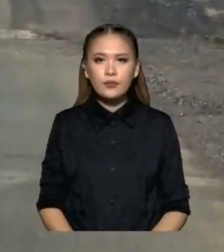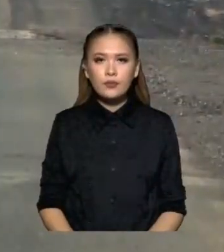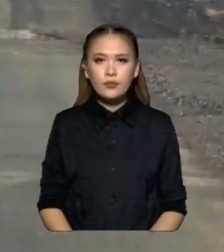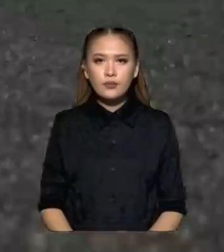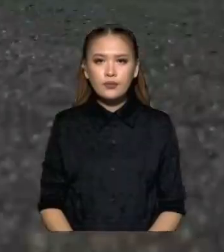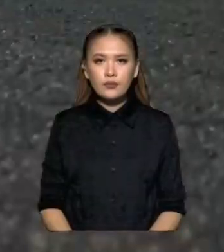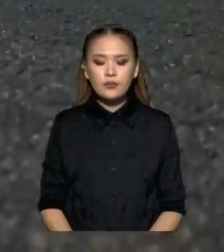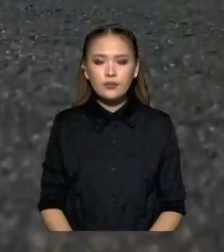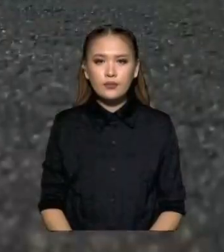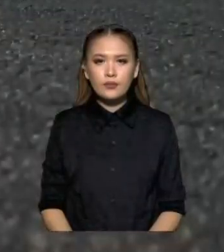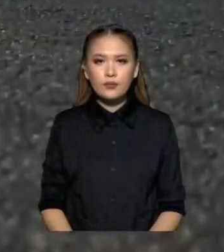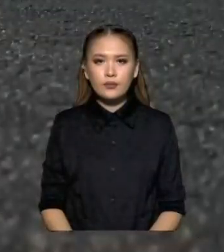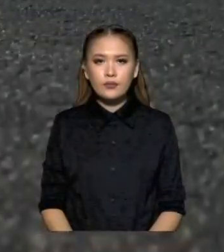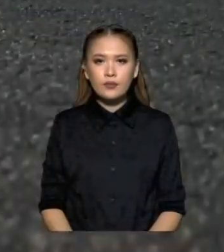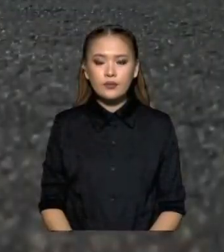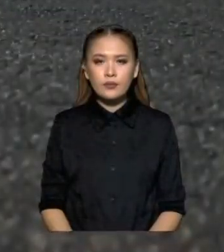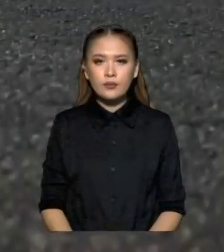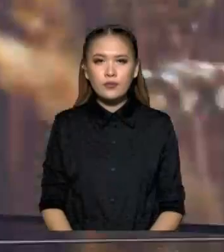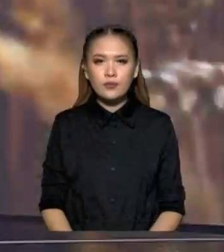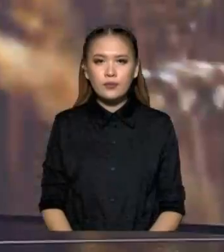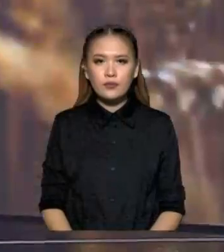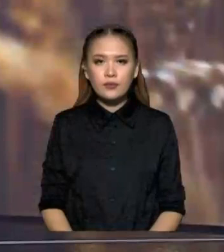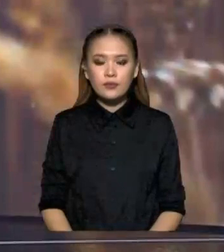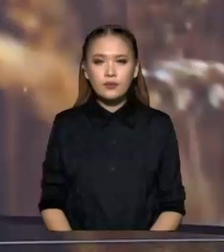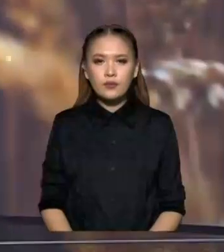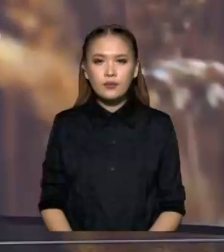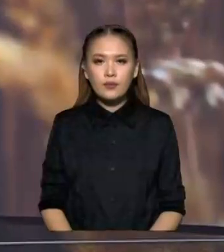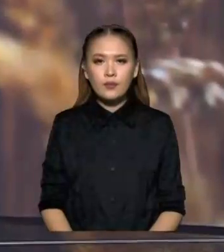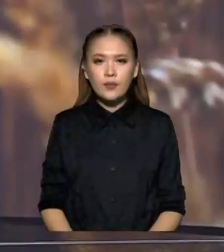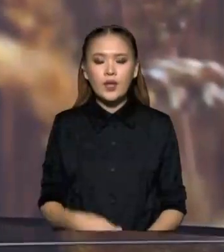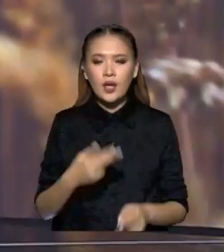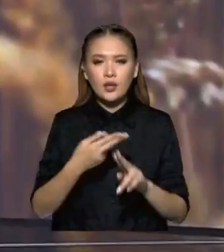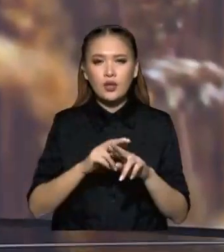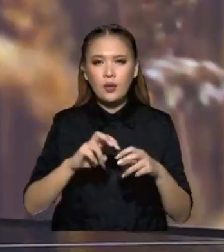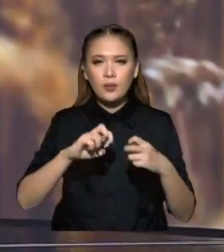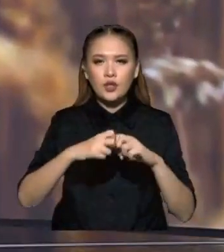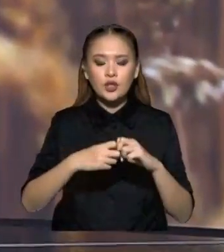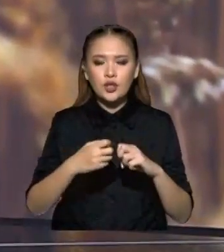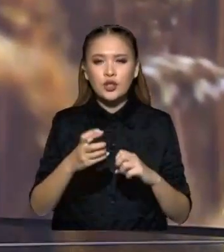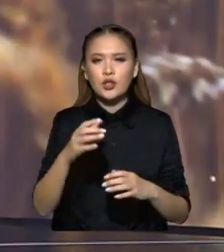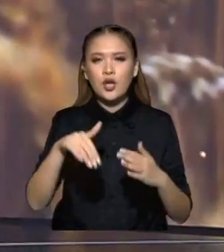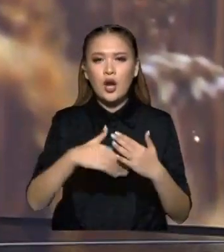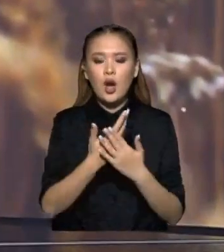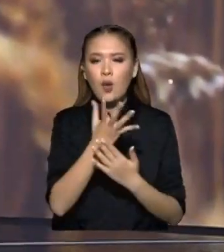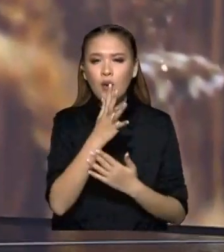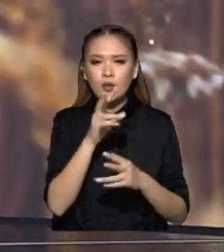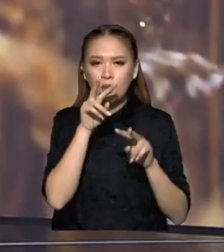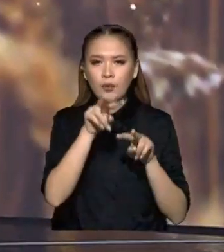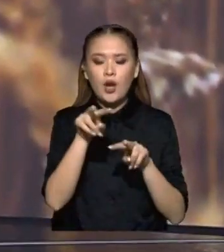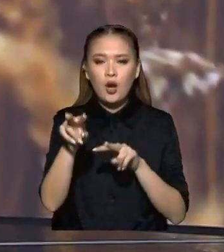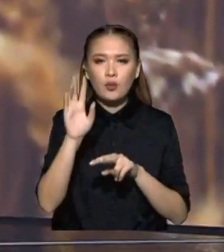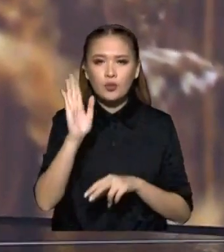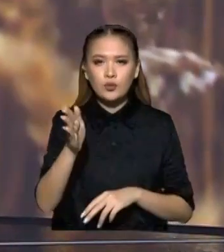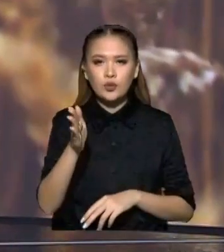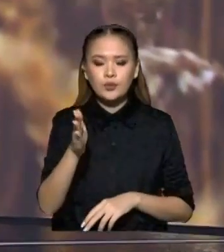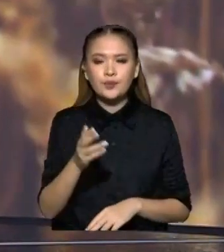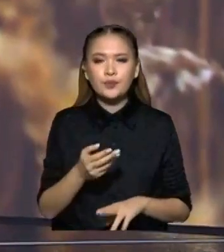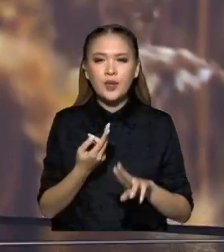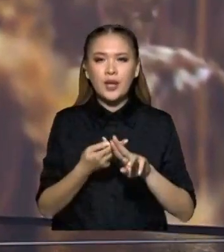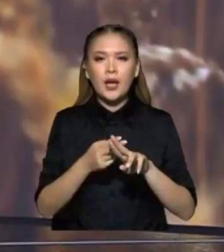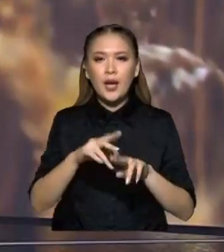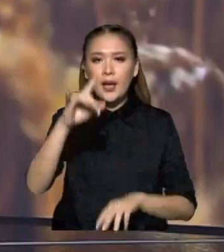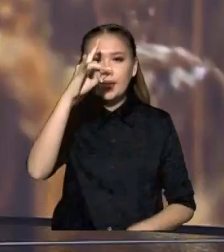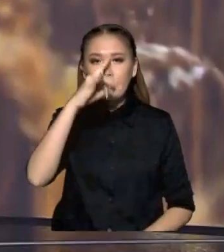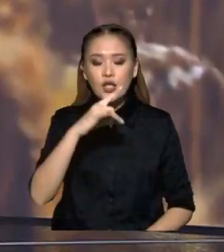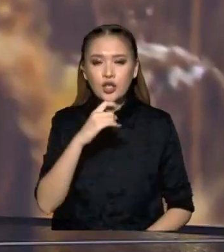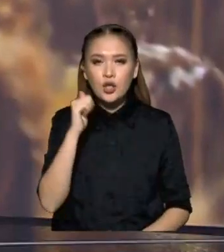Болатбек Мәліков, Жаңа Уақыт. Бұл мәселеде Жаңа Уақыттың назарында болады, ал біз бағдарламаны жалғастырамыз.